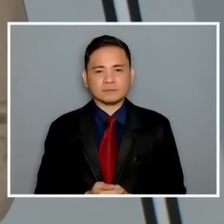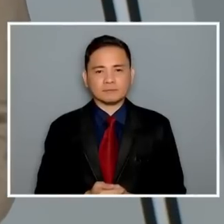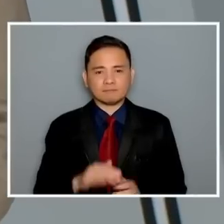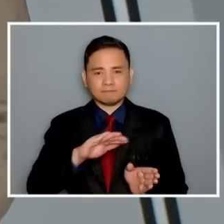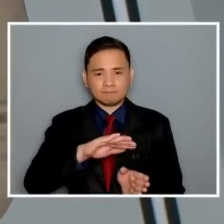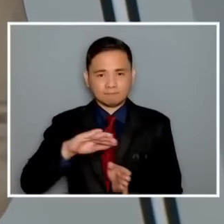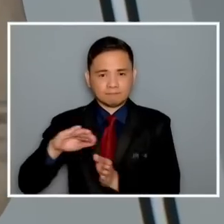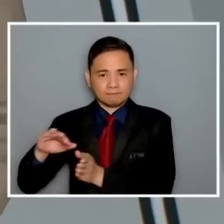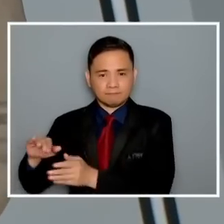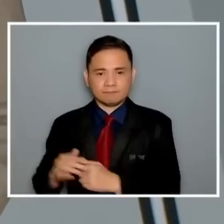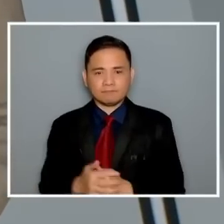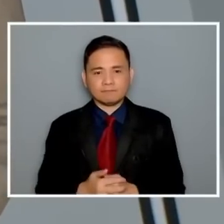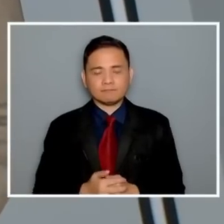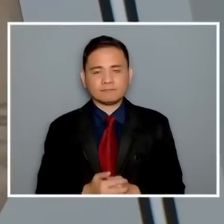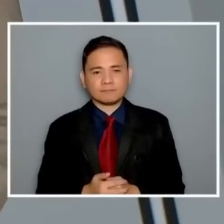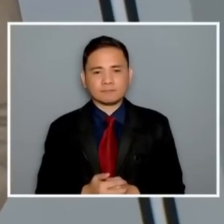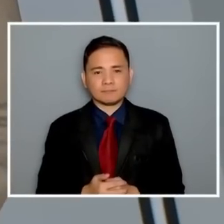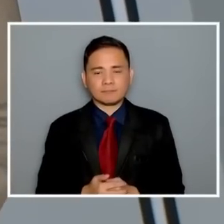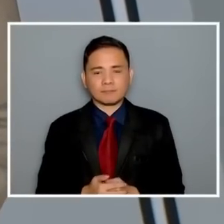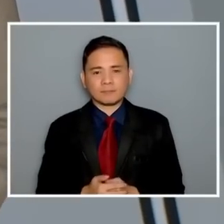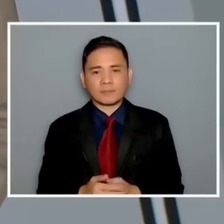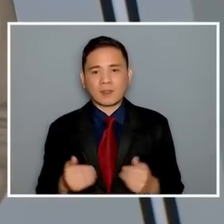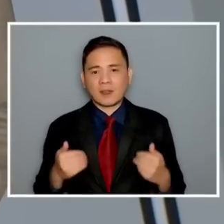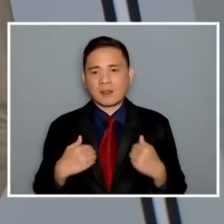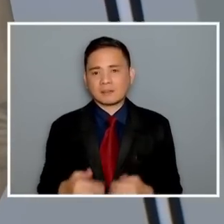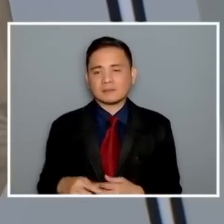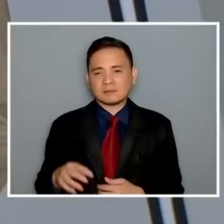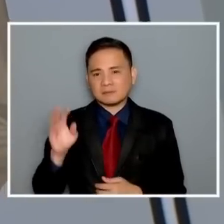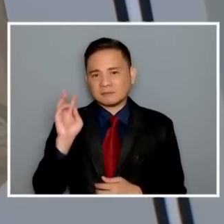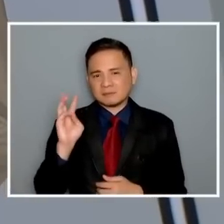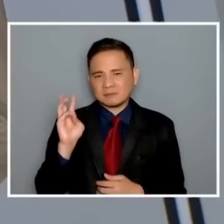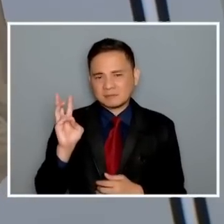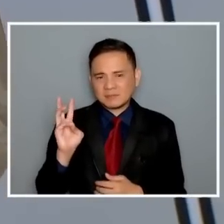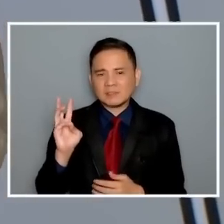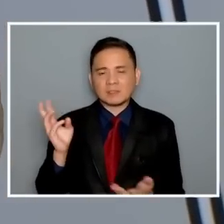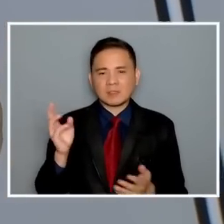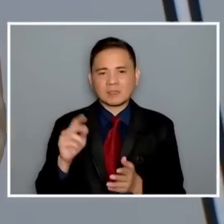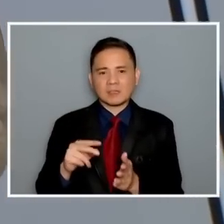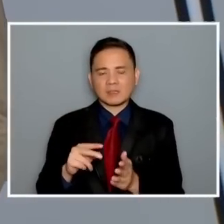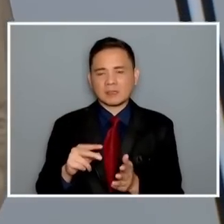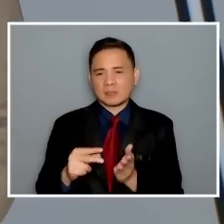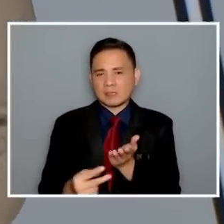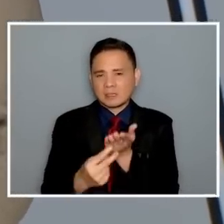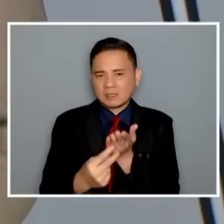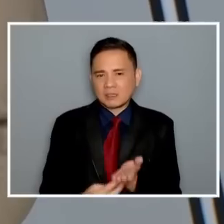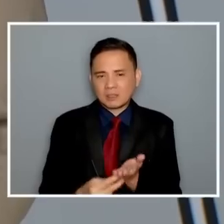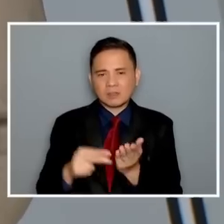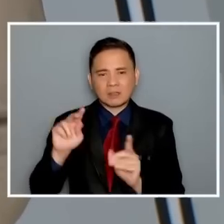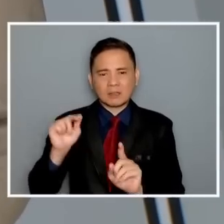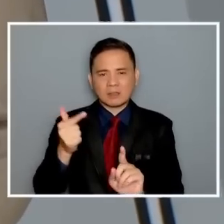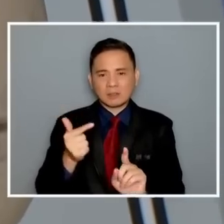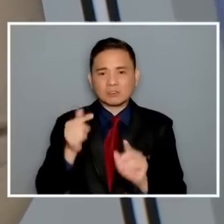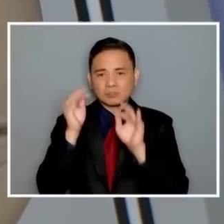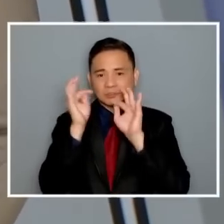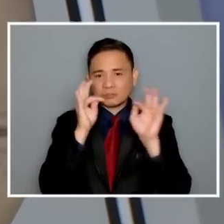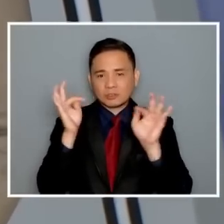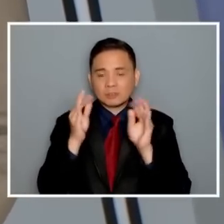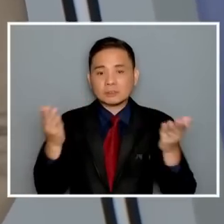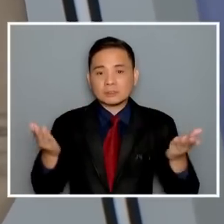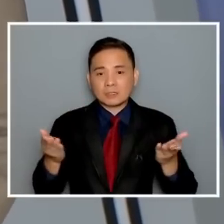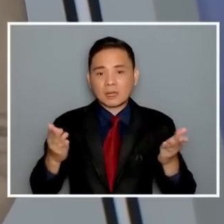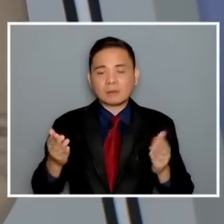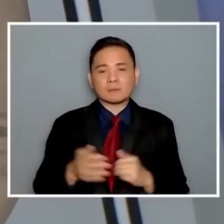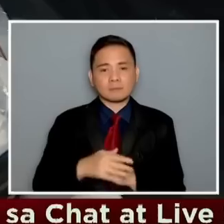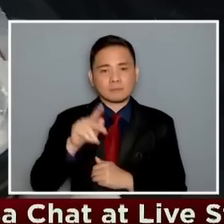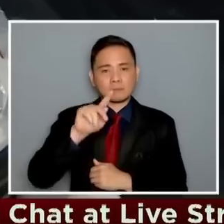Aabot sa 60 kilo ng hinihinalang shabu ang nasamsam ng mga otoridad sa isang warehouse sa Pasay City. Ayon po sa